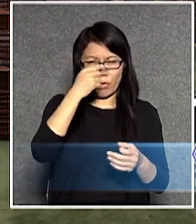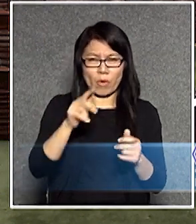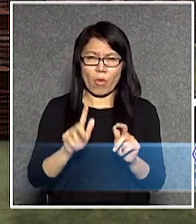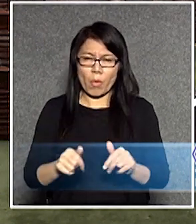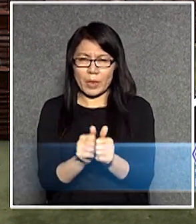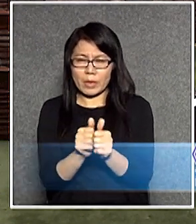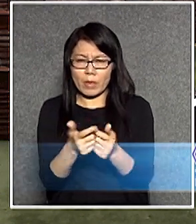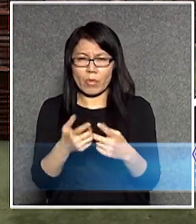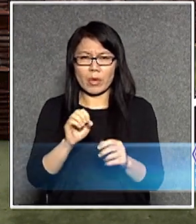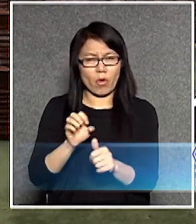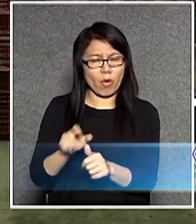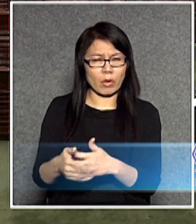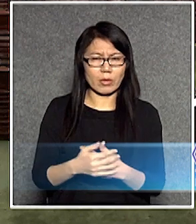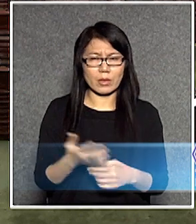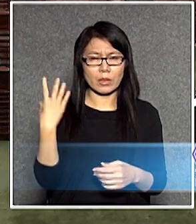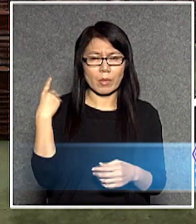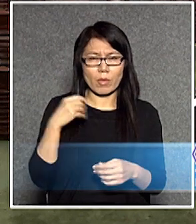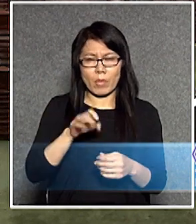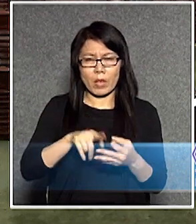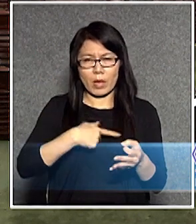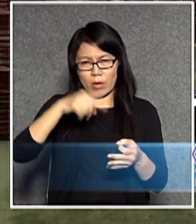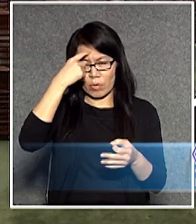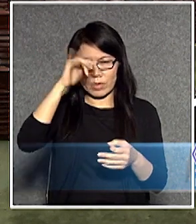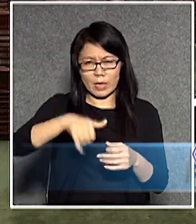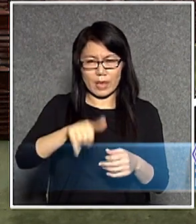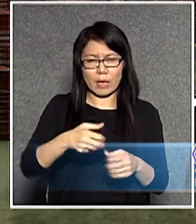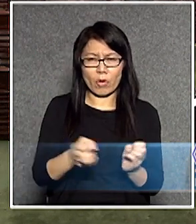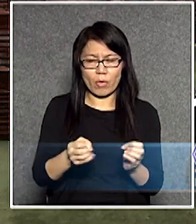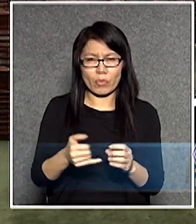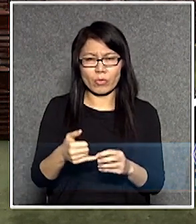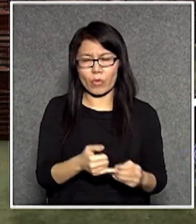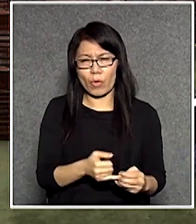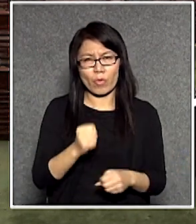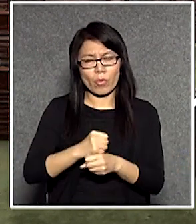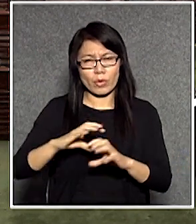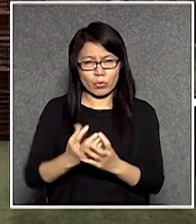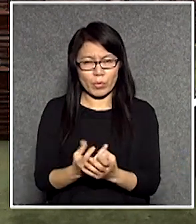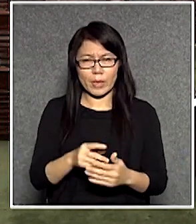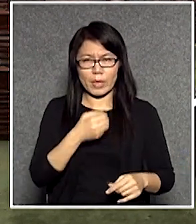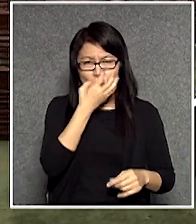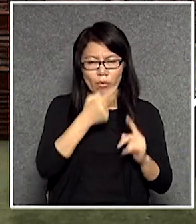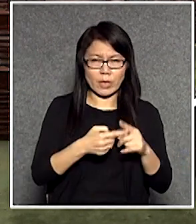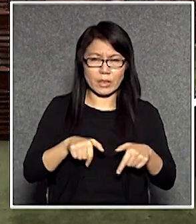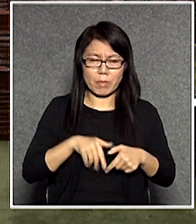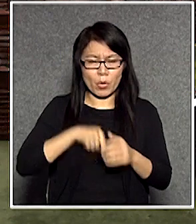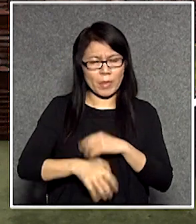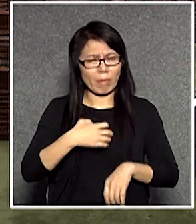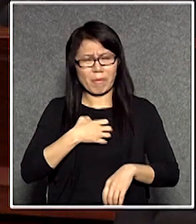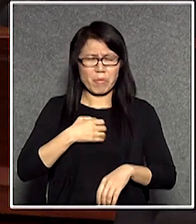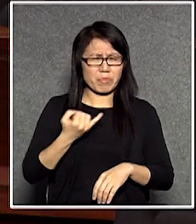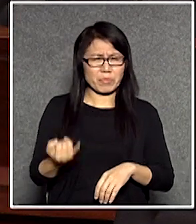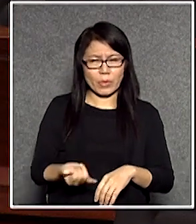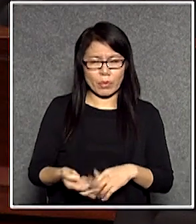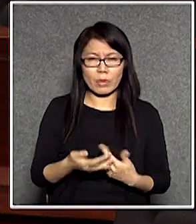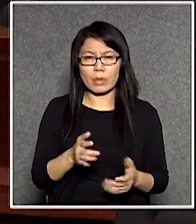評論。我昨天說梁醫生的出席率低是拖累了功能組別在市民心中的形象，這個是